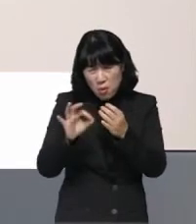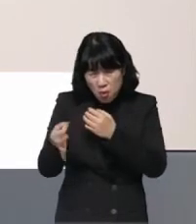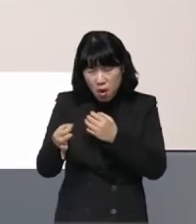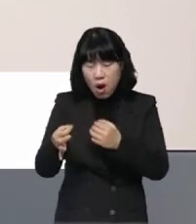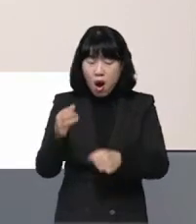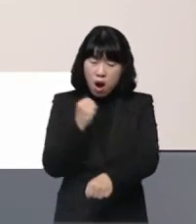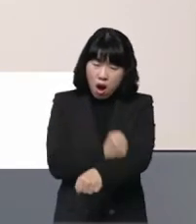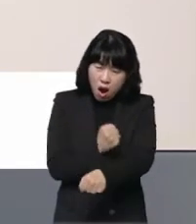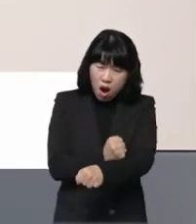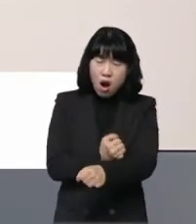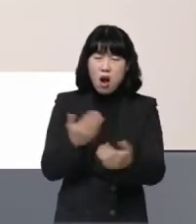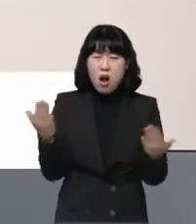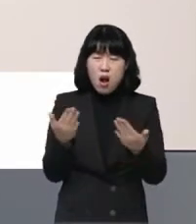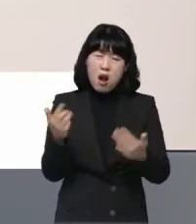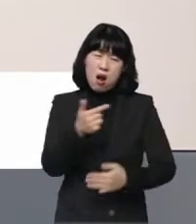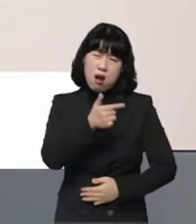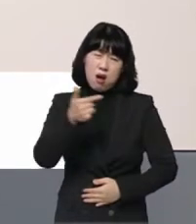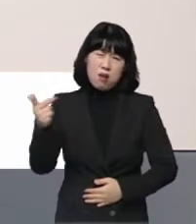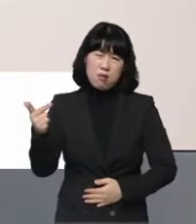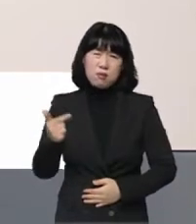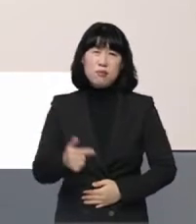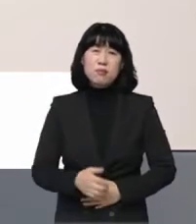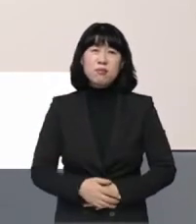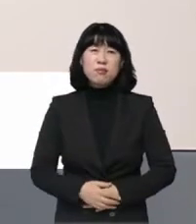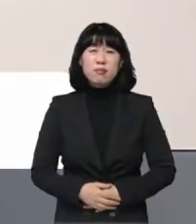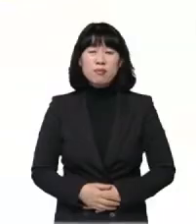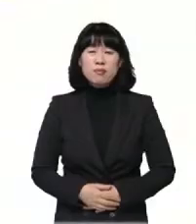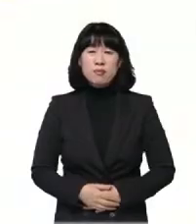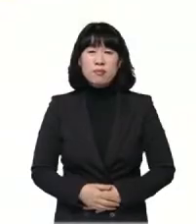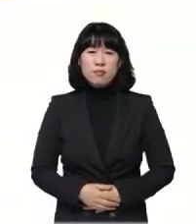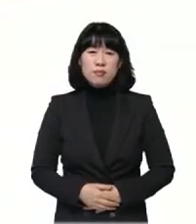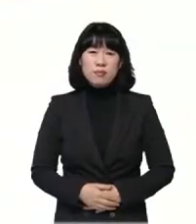늘었습니다. 이어서 김재현 기자의 보도입니다.